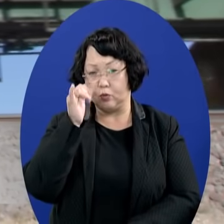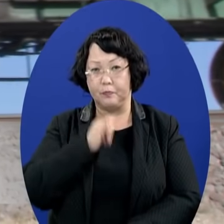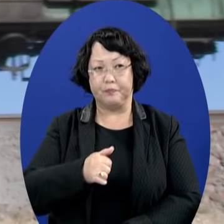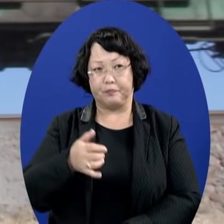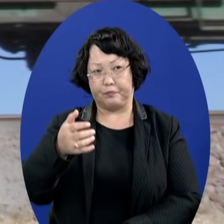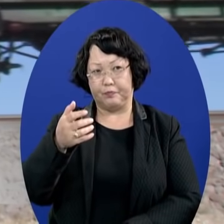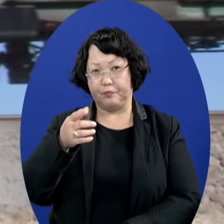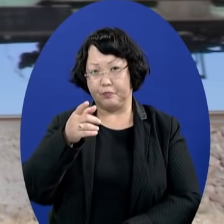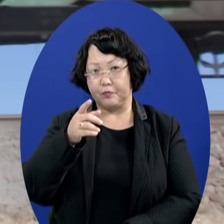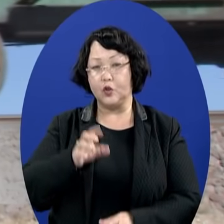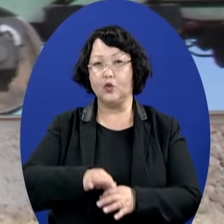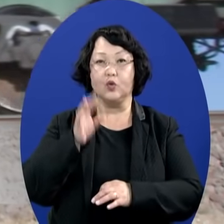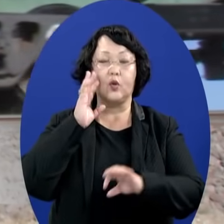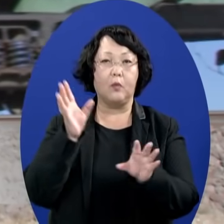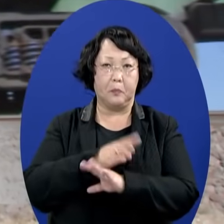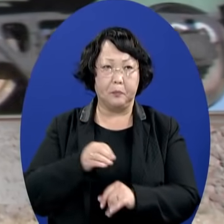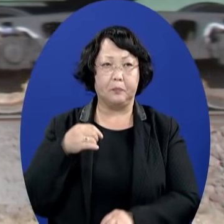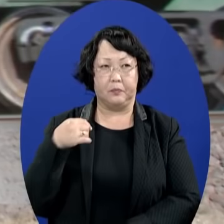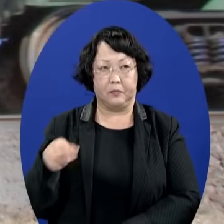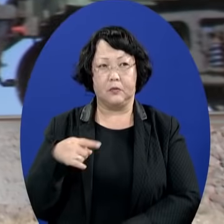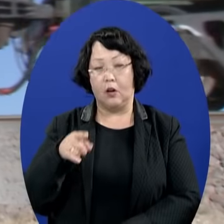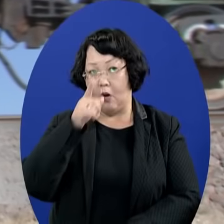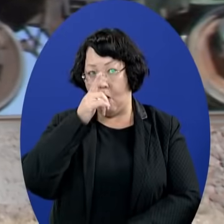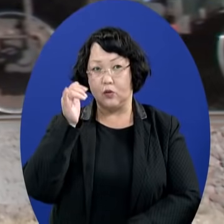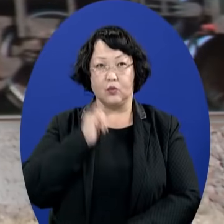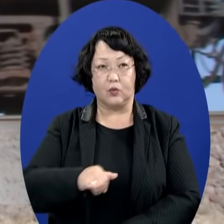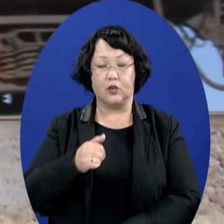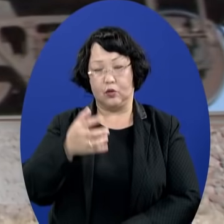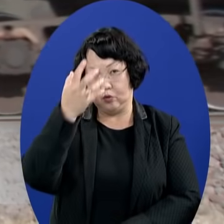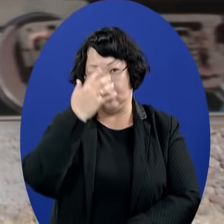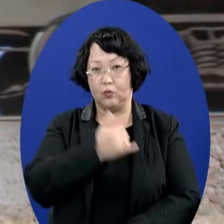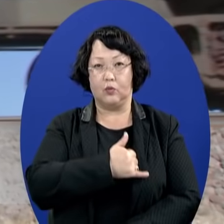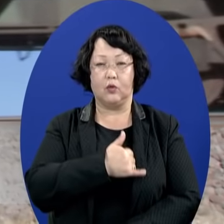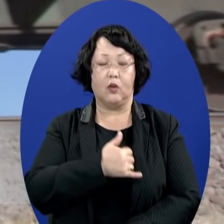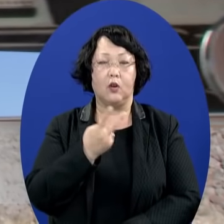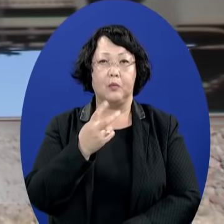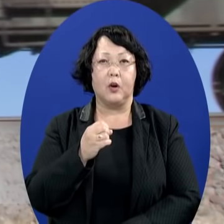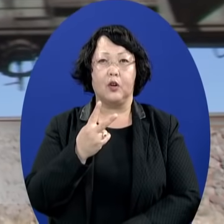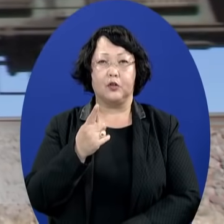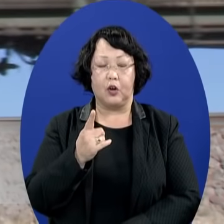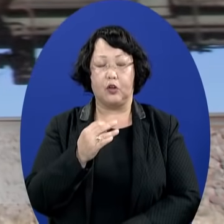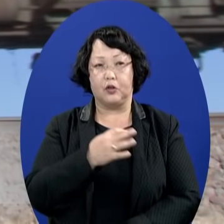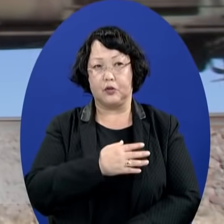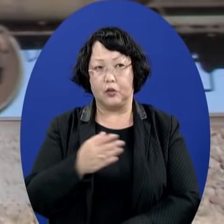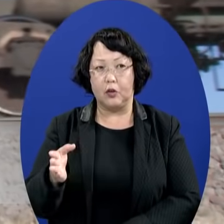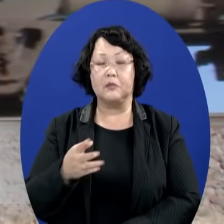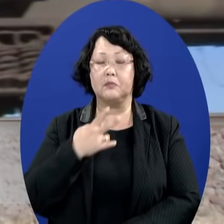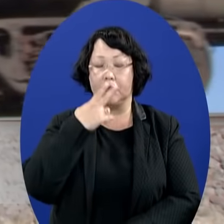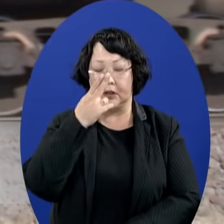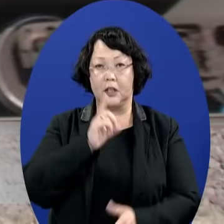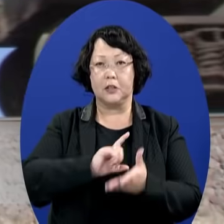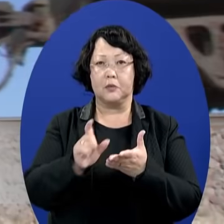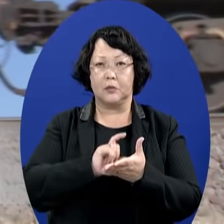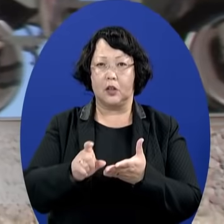дүүмийн сонгуул болсон. Сонгуульт ажил учраас Оросын холбооны улсын эрх баригчид 2021 он гарснаас эхлэн шатхууны экспортоо